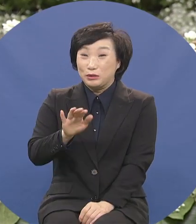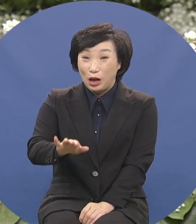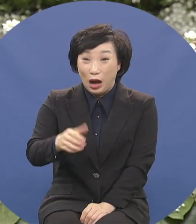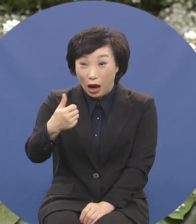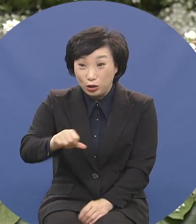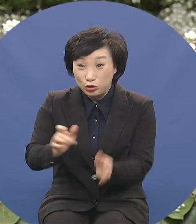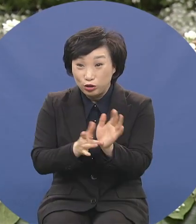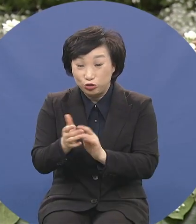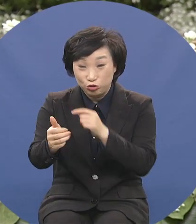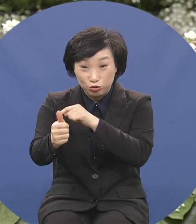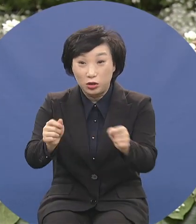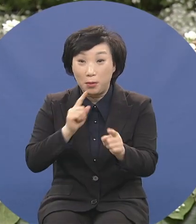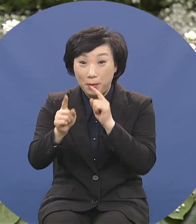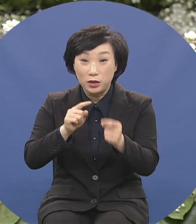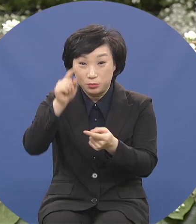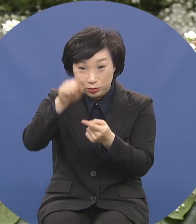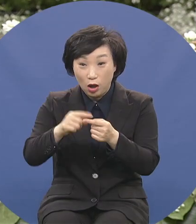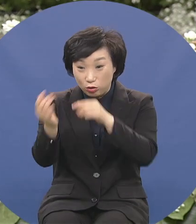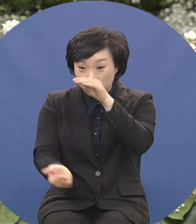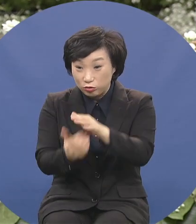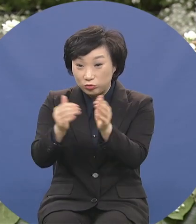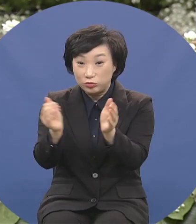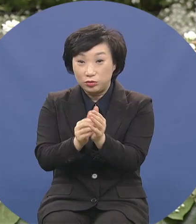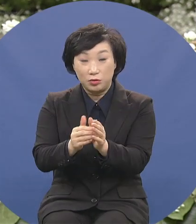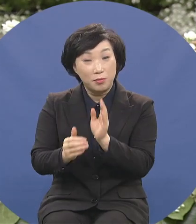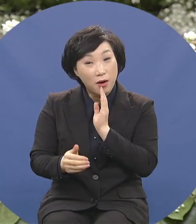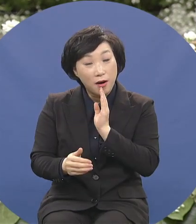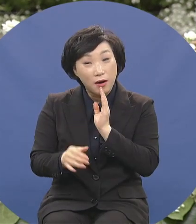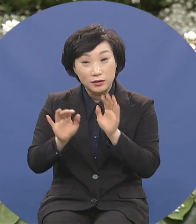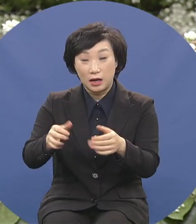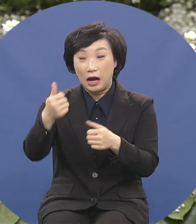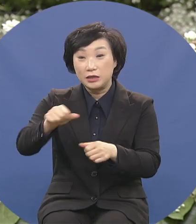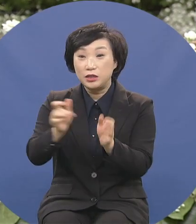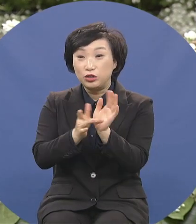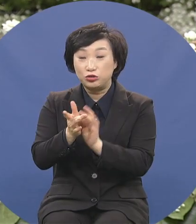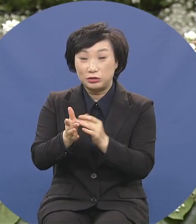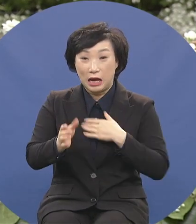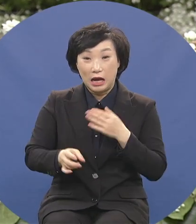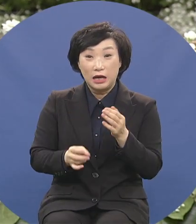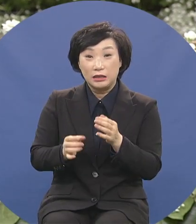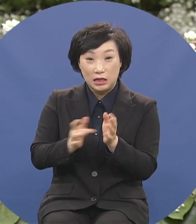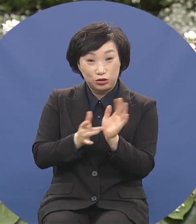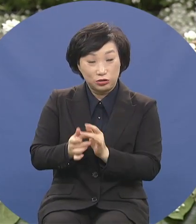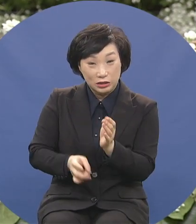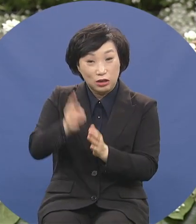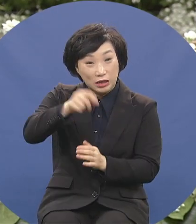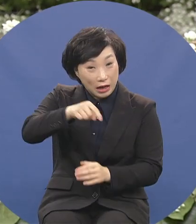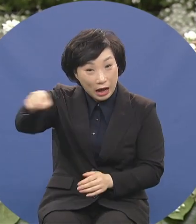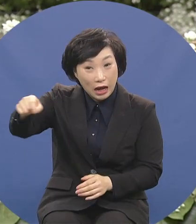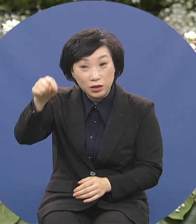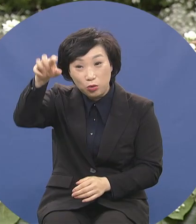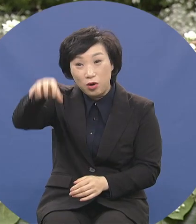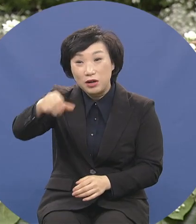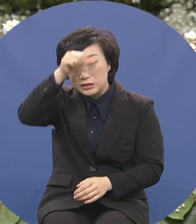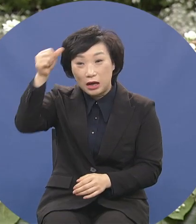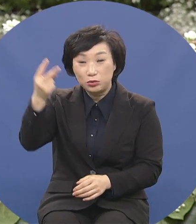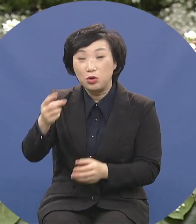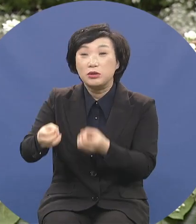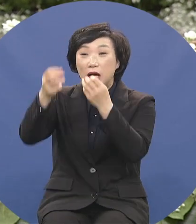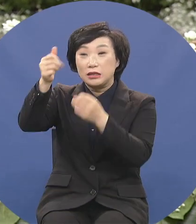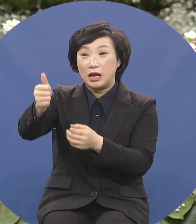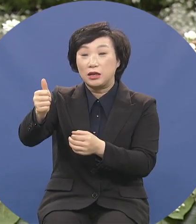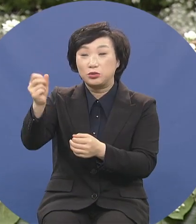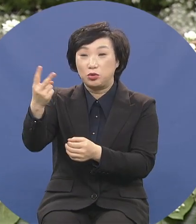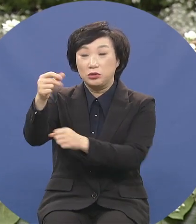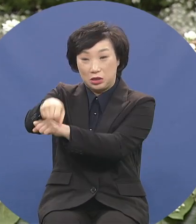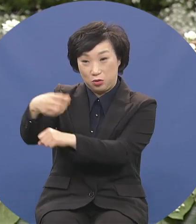아들을 죽인다는 말도 이루어졌고 아들이 내가 예루살렘에 올라가 장로들과 제사장들과 서기관들에게